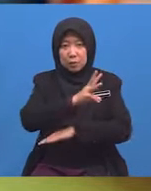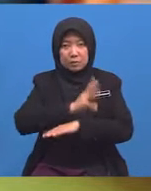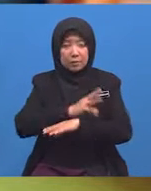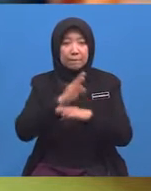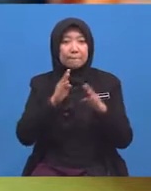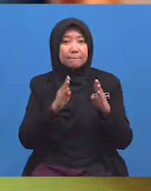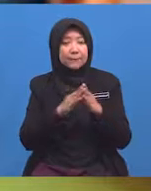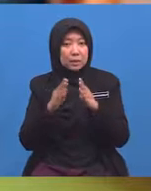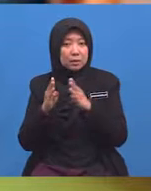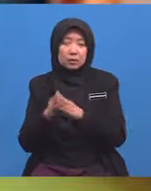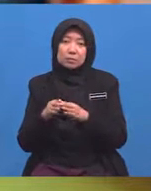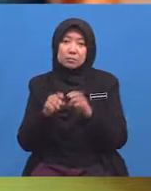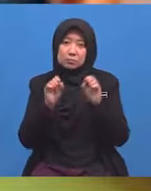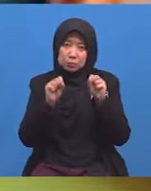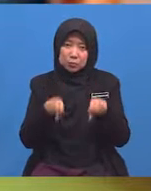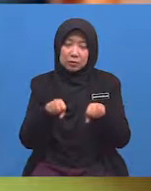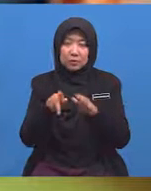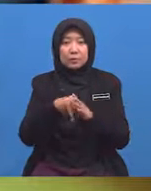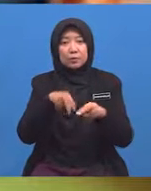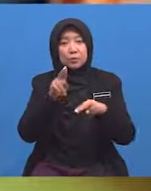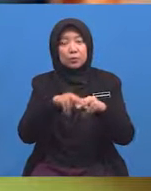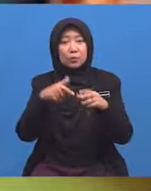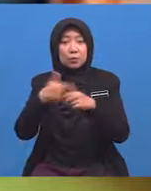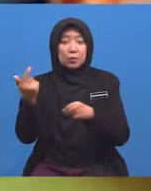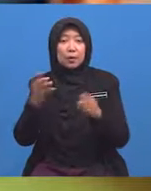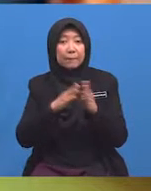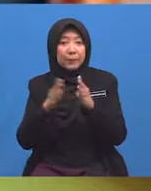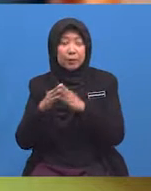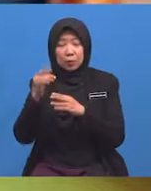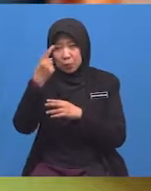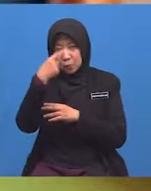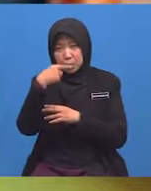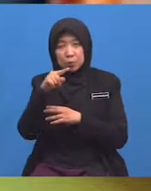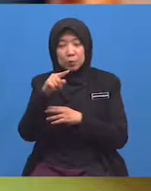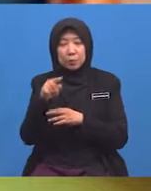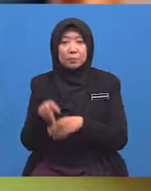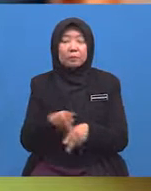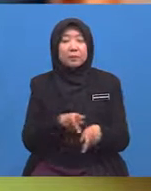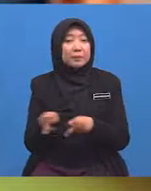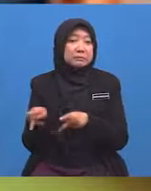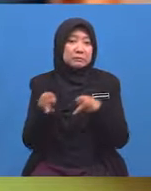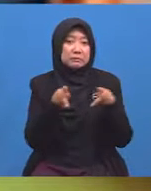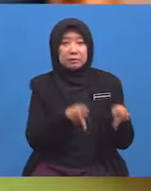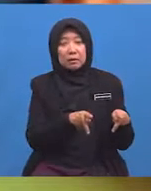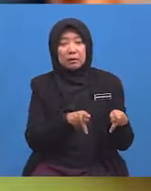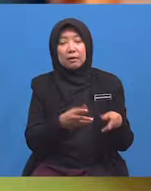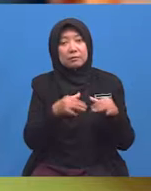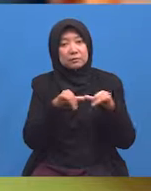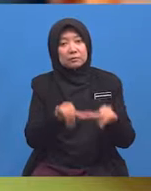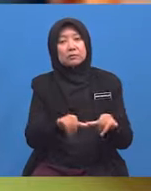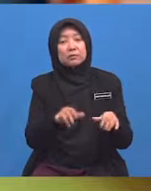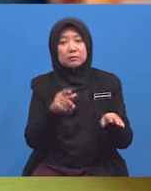bandar membolehkan penduduk luar bandar untuk berpindah dan tinggal